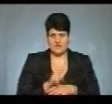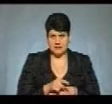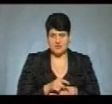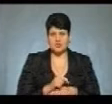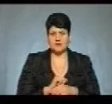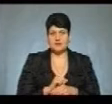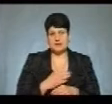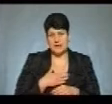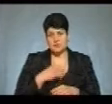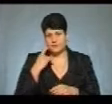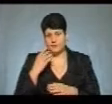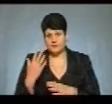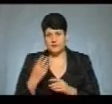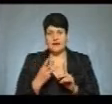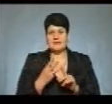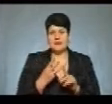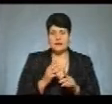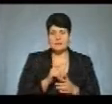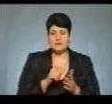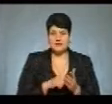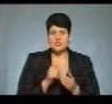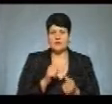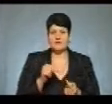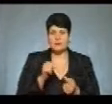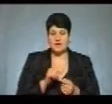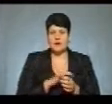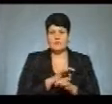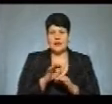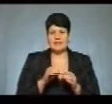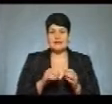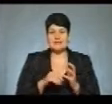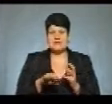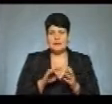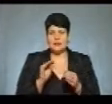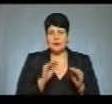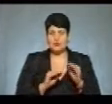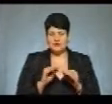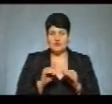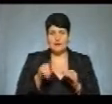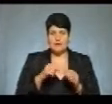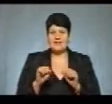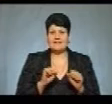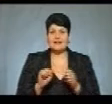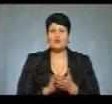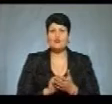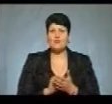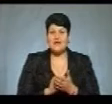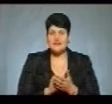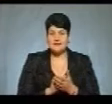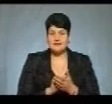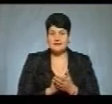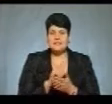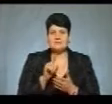Це наша така позиція. Третє запитання, чи відповідає сам проект землеустрою вимогам керівних документів з